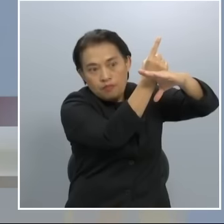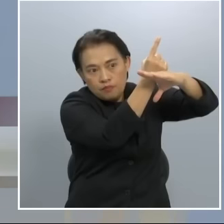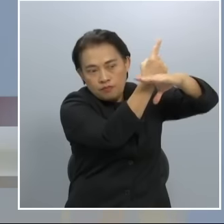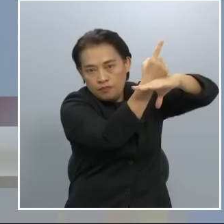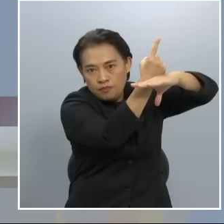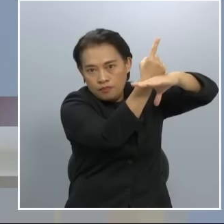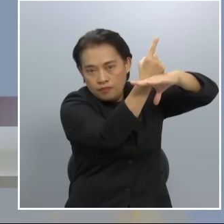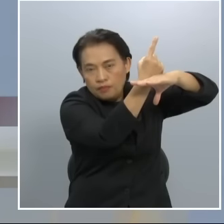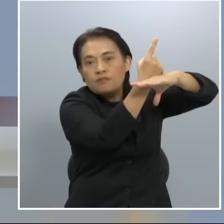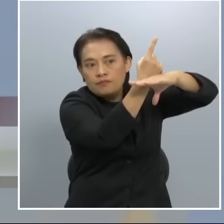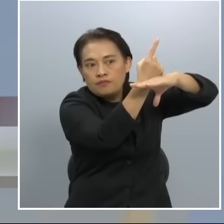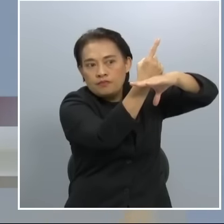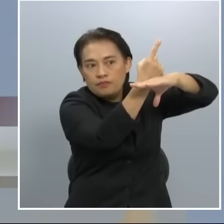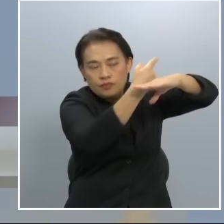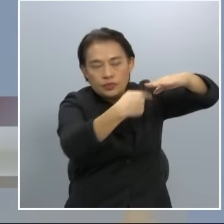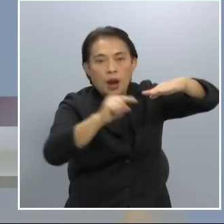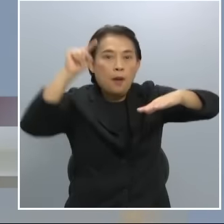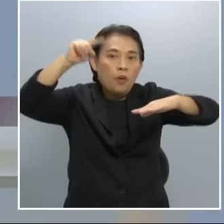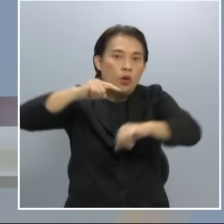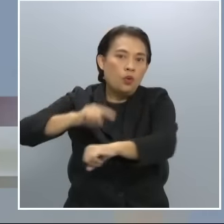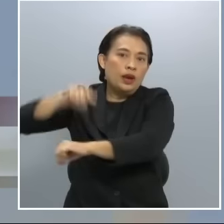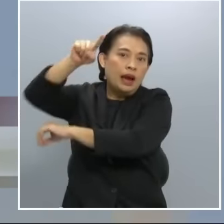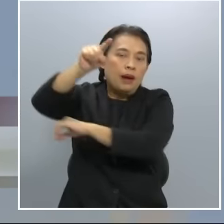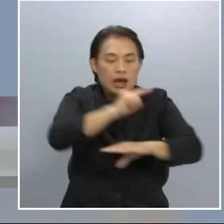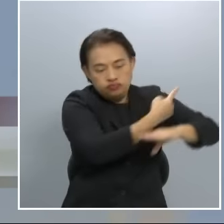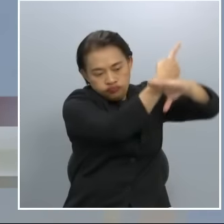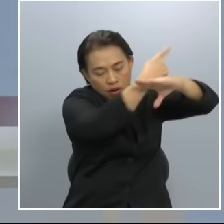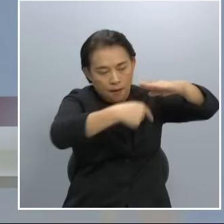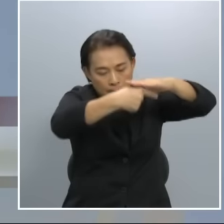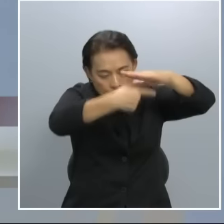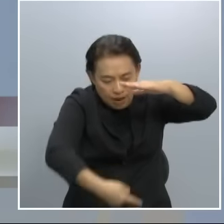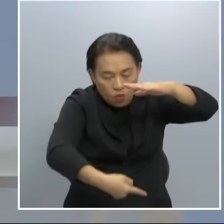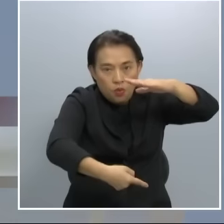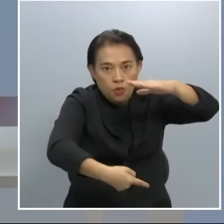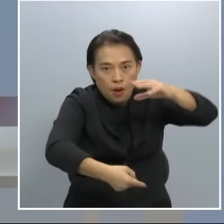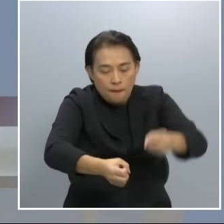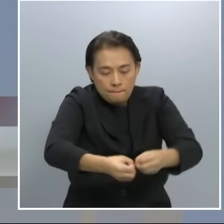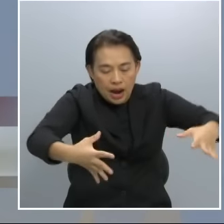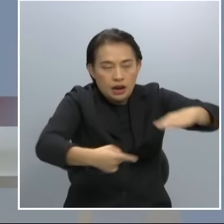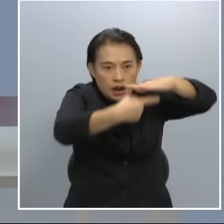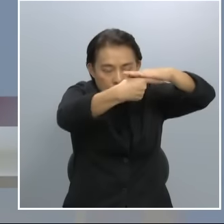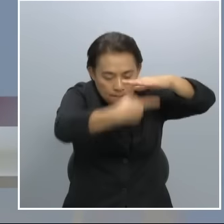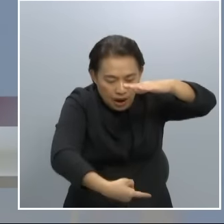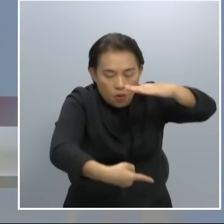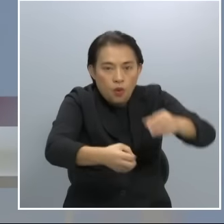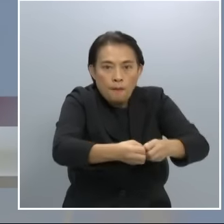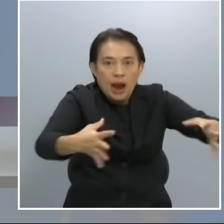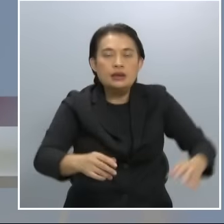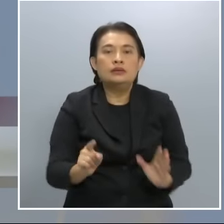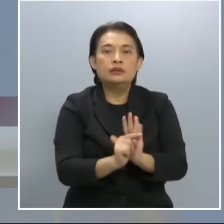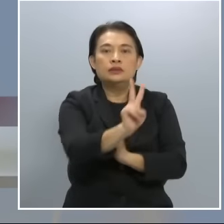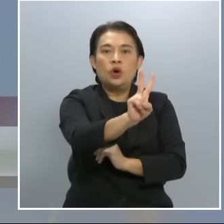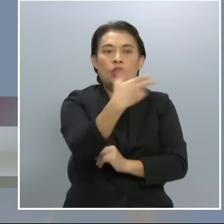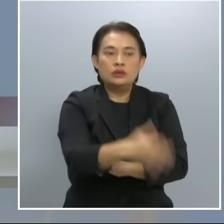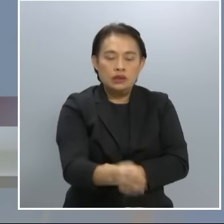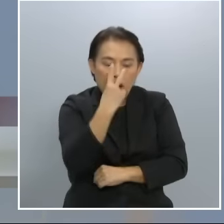ช่วงบ่ายก็ทิ้งระเบิดลงมา2ลูกมีกลุ่มควันสีดำพวยขึ้นสู่ท้องฟ้าเห็นได้ชัดเจนก